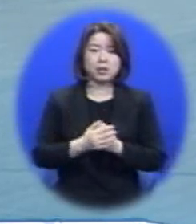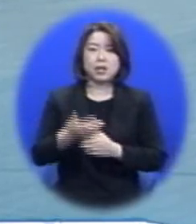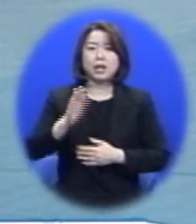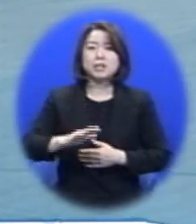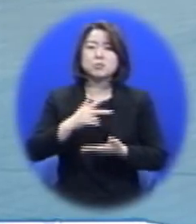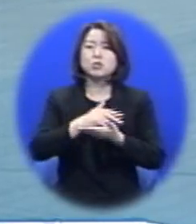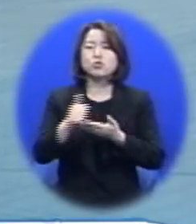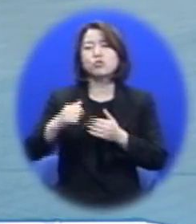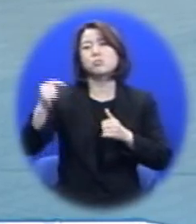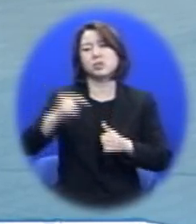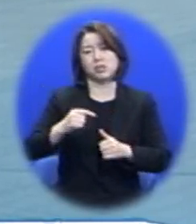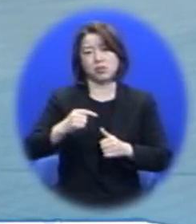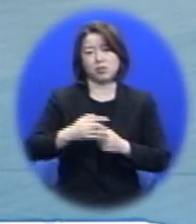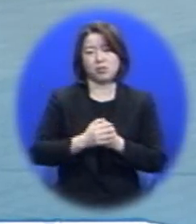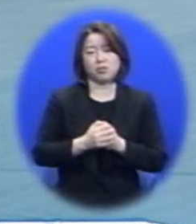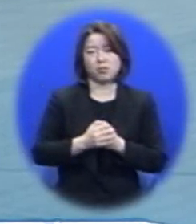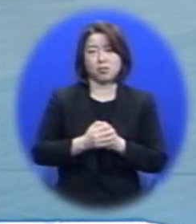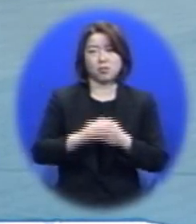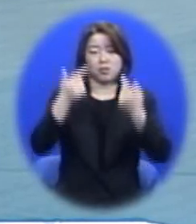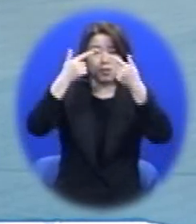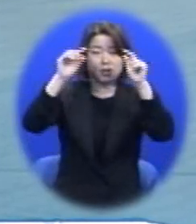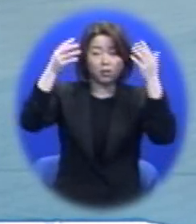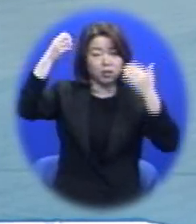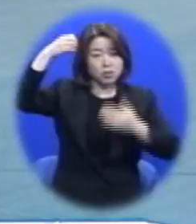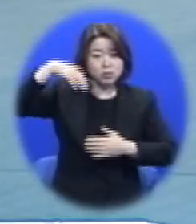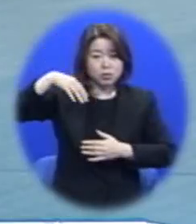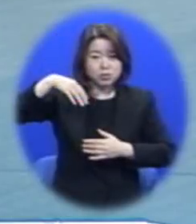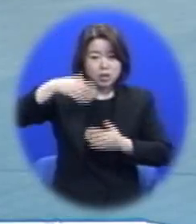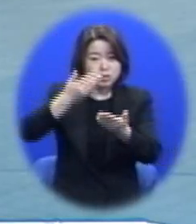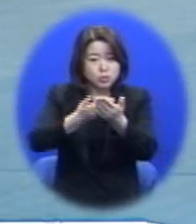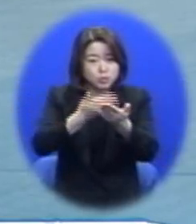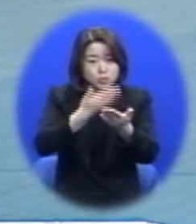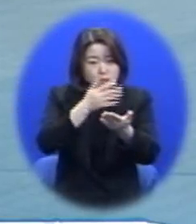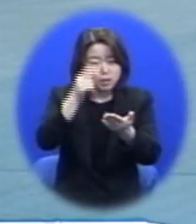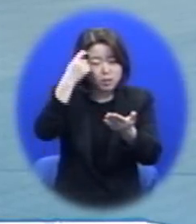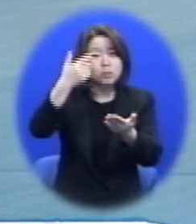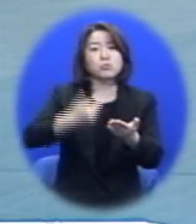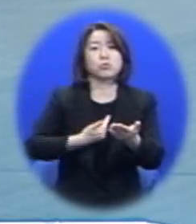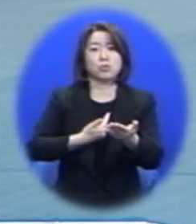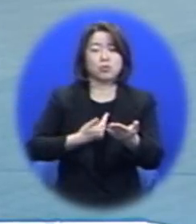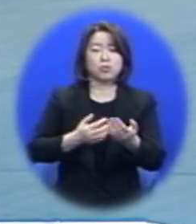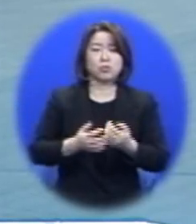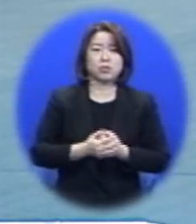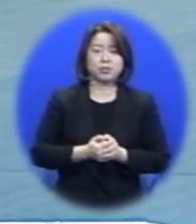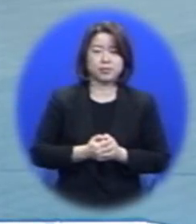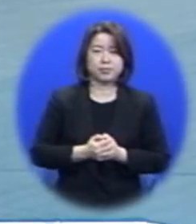하라는데, 석사학위 바칠 수 있겠냐고 주님이 물으시는데,